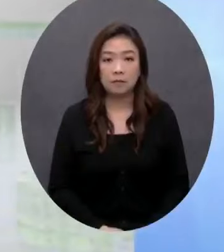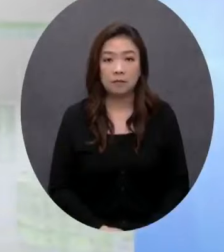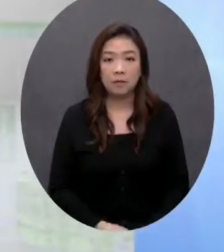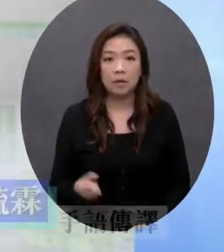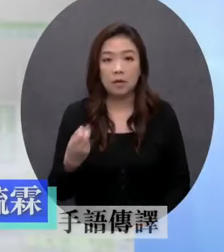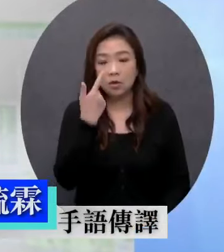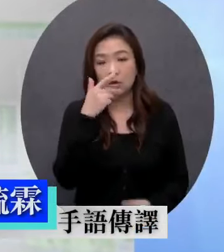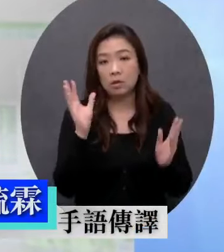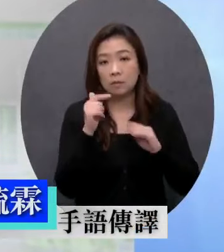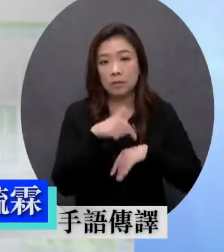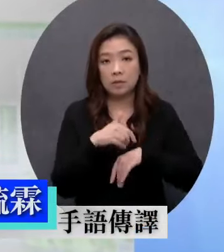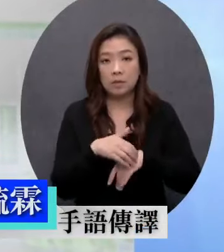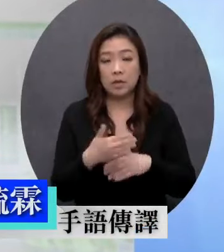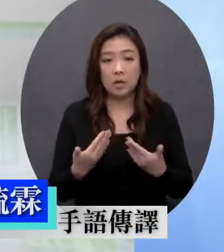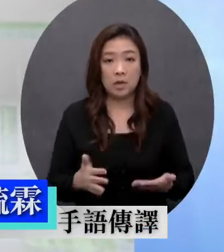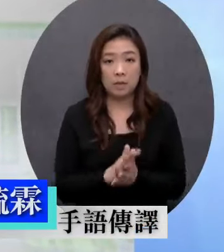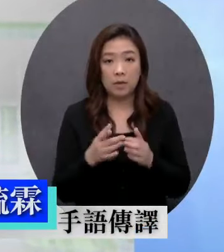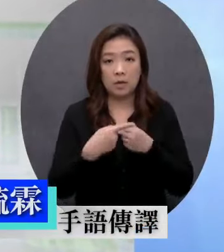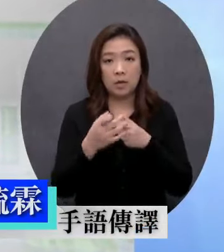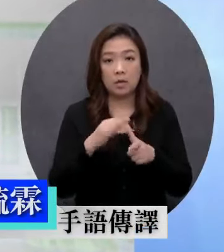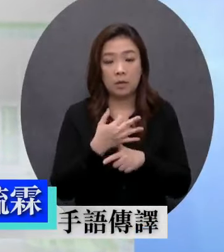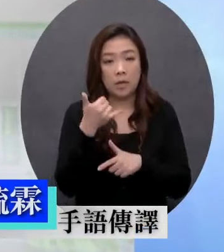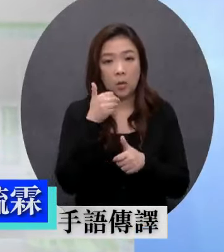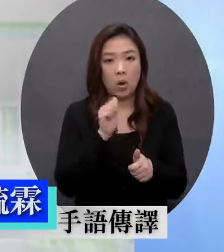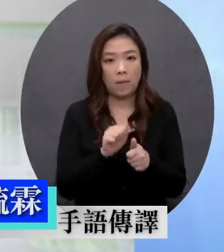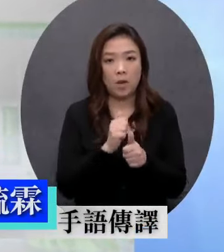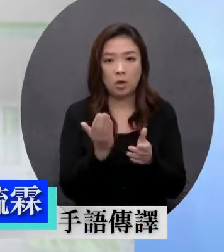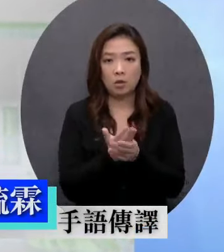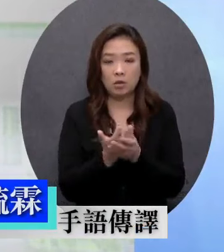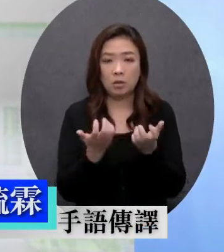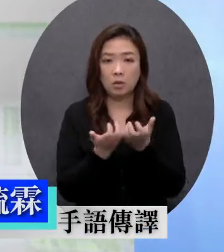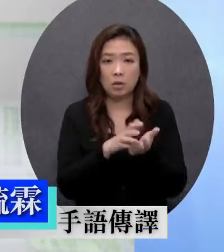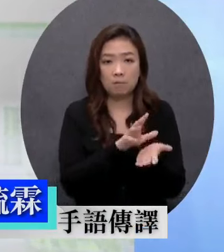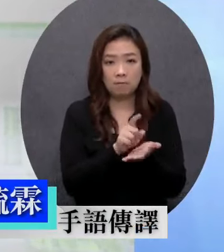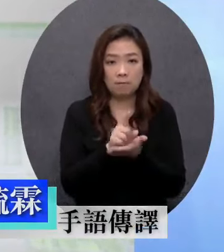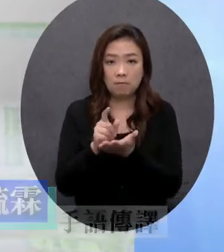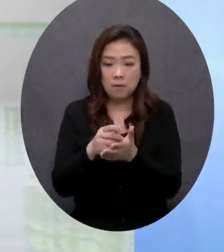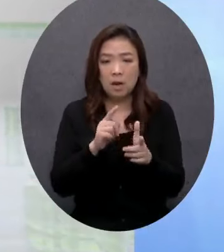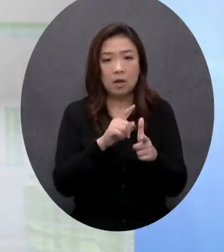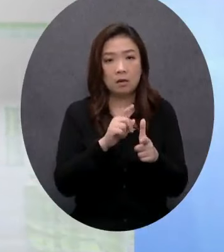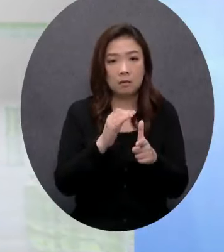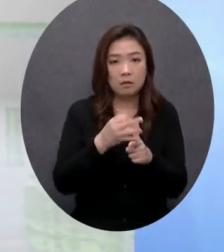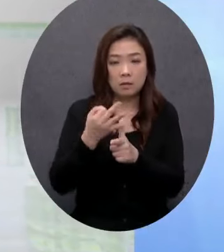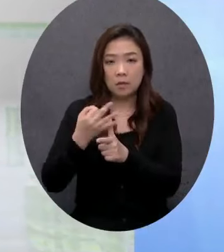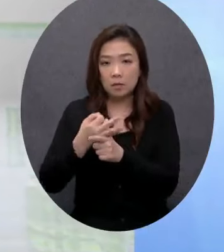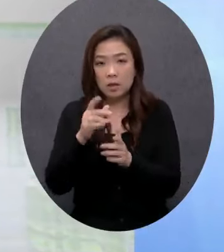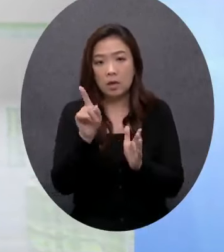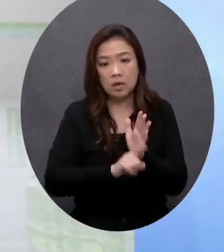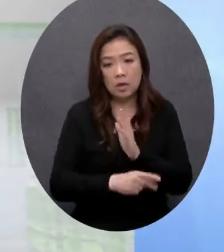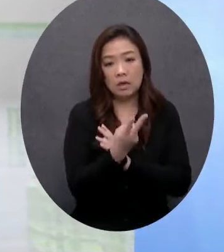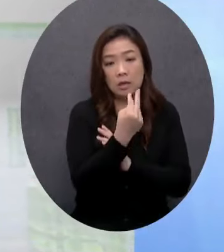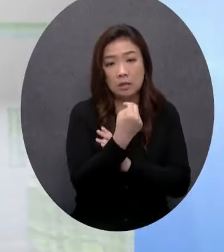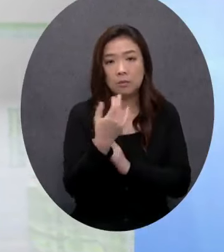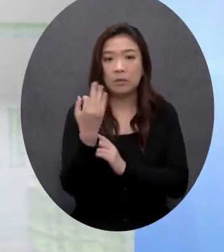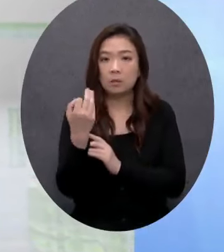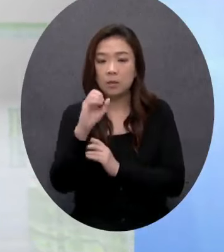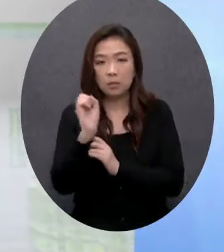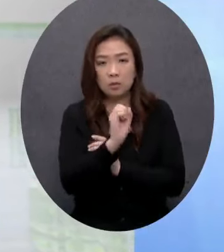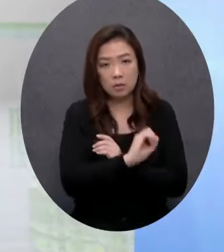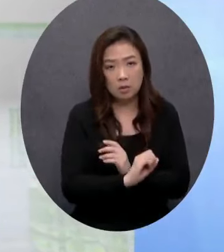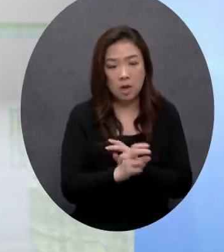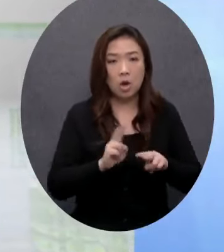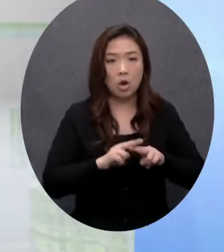翻嚟新闻时间，今年首季电话骗案宗数按年同按季分别下跌20%和30%。至于